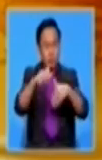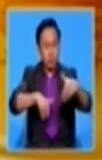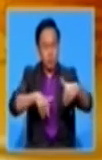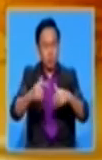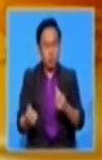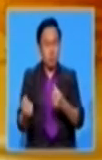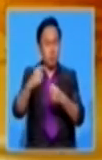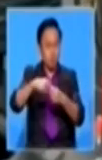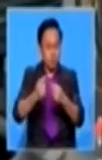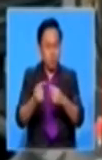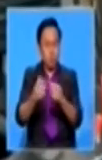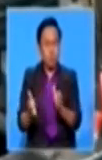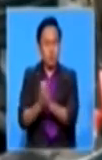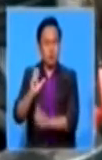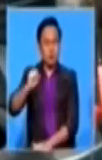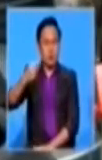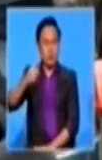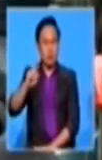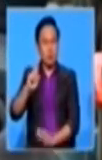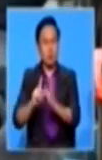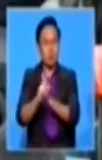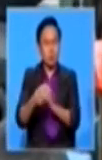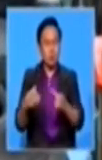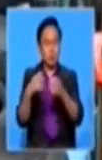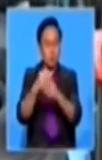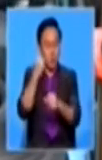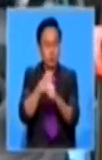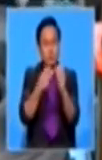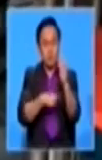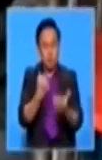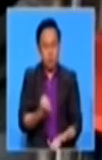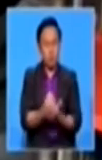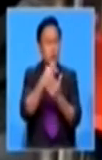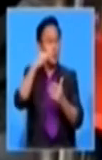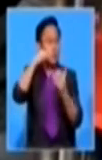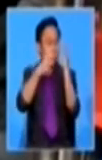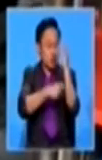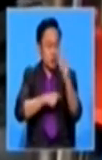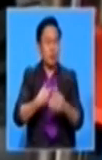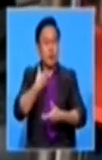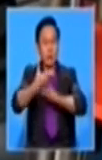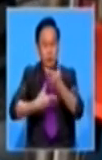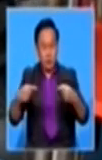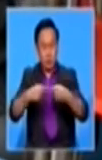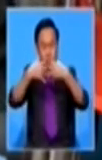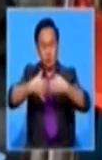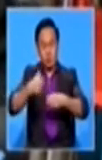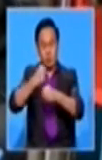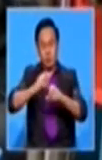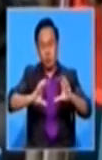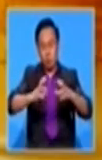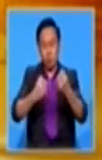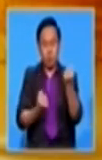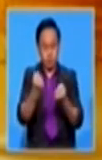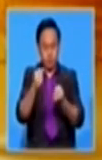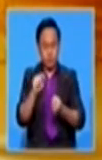าและขอให้เดินทางกลับโดยสวัสดิภาพครับพนักงานขับรถสาธารณะก็ต้องมีความรับผิดชอบต่อสังคมต่อประชาชนนะฮะส่วนขับ